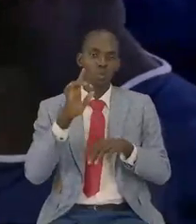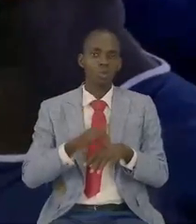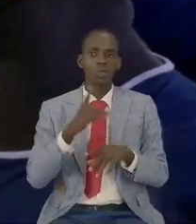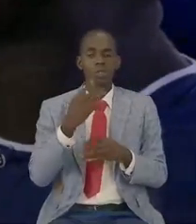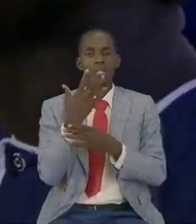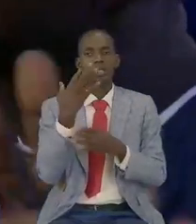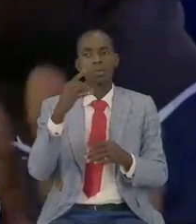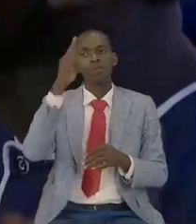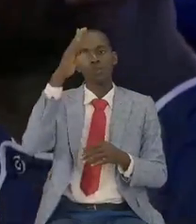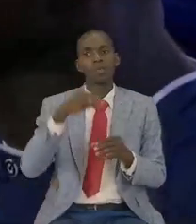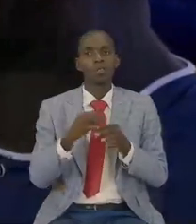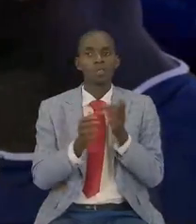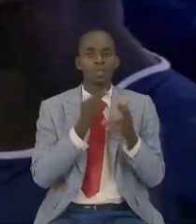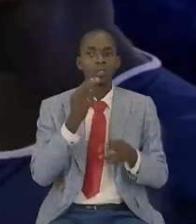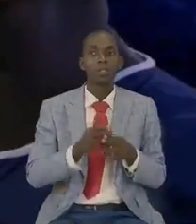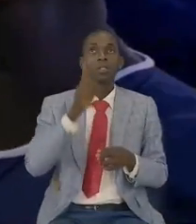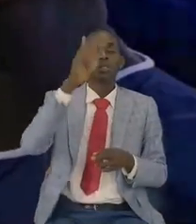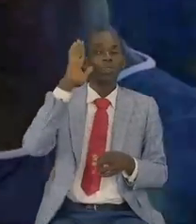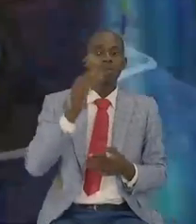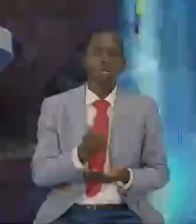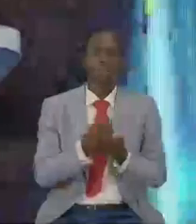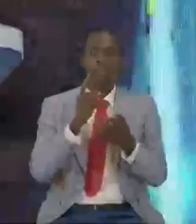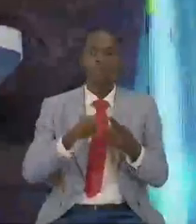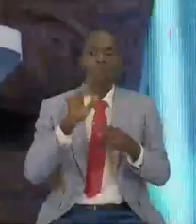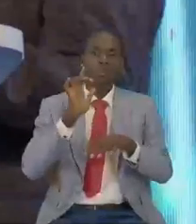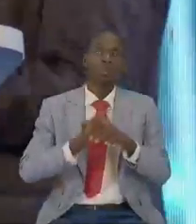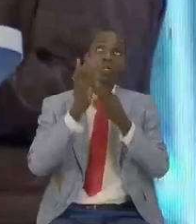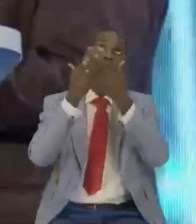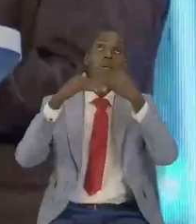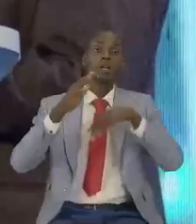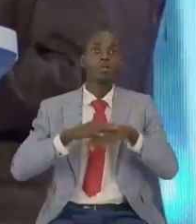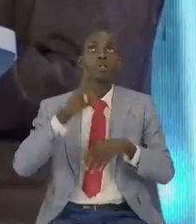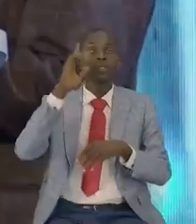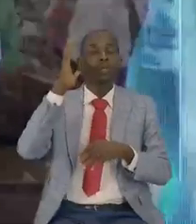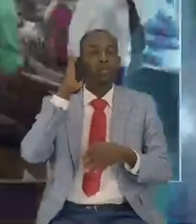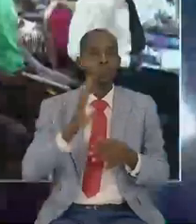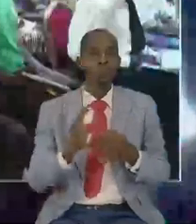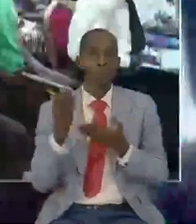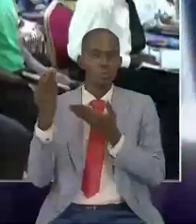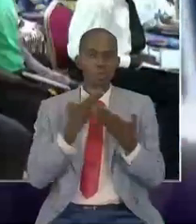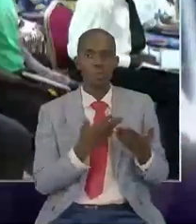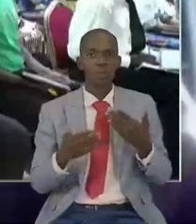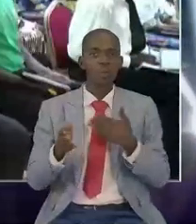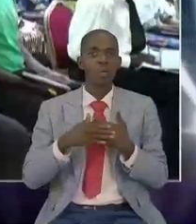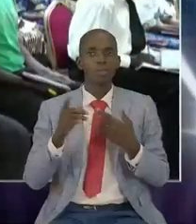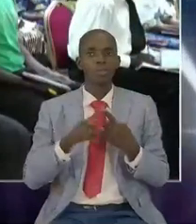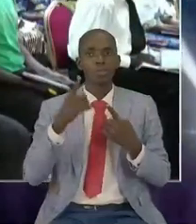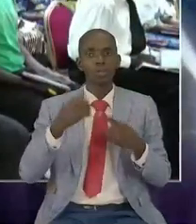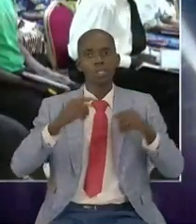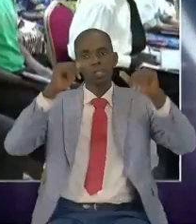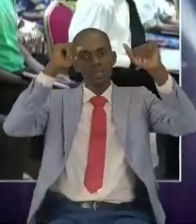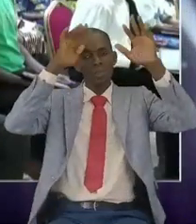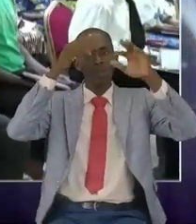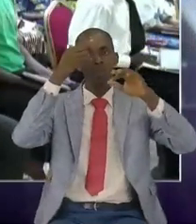de Dieu. Il t'amènera à te réjouir. Il va te réconcilier à ton Père. Parce